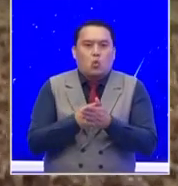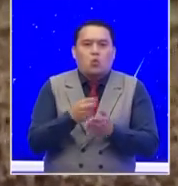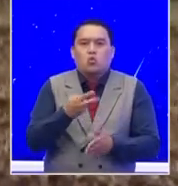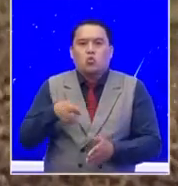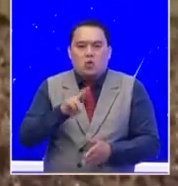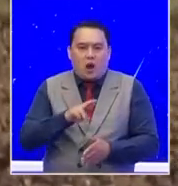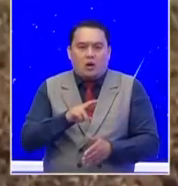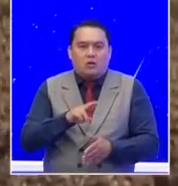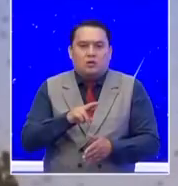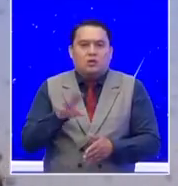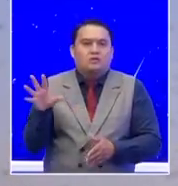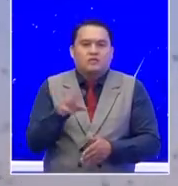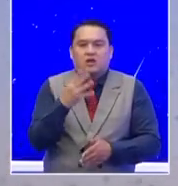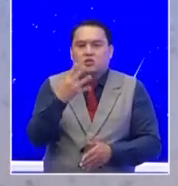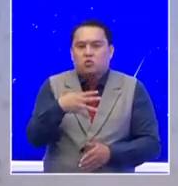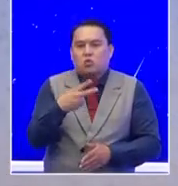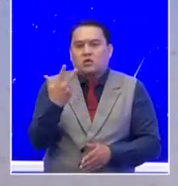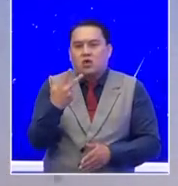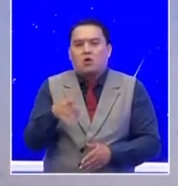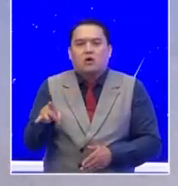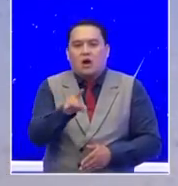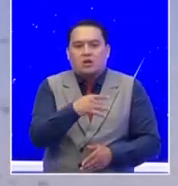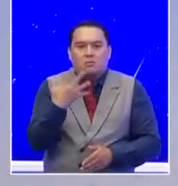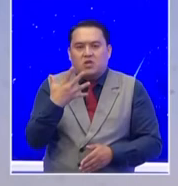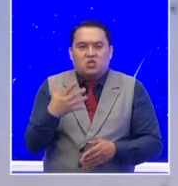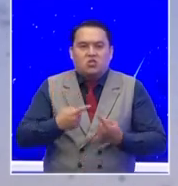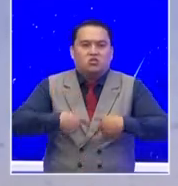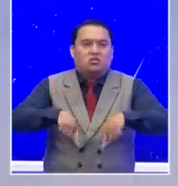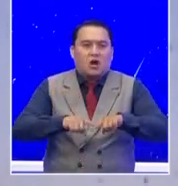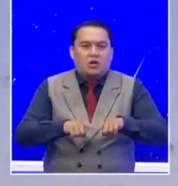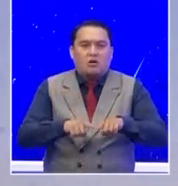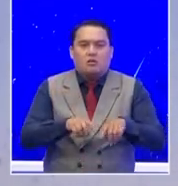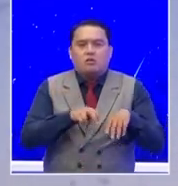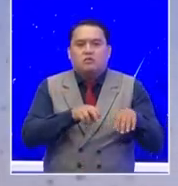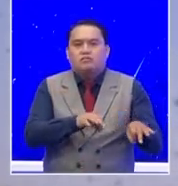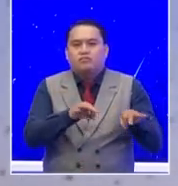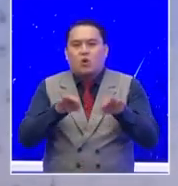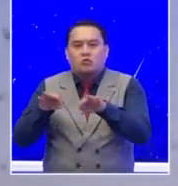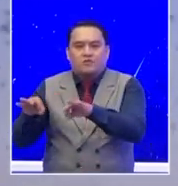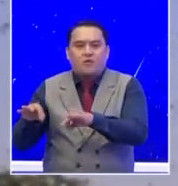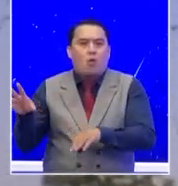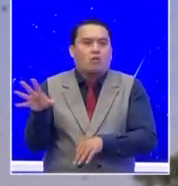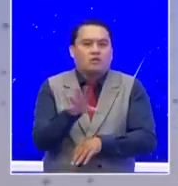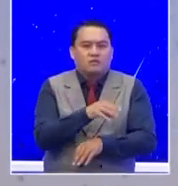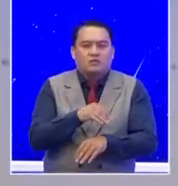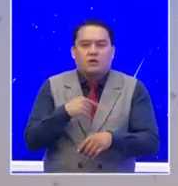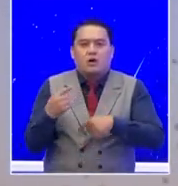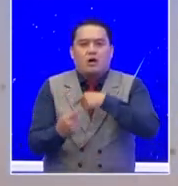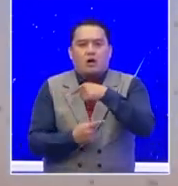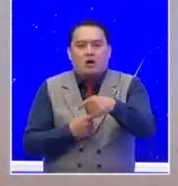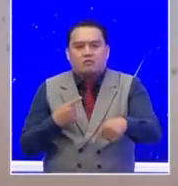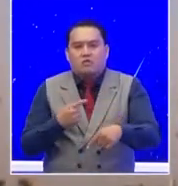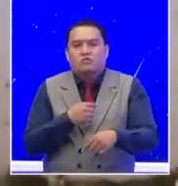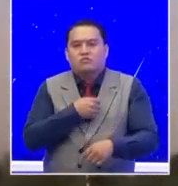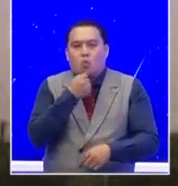юля одно затронула уже сорок три района в пяти штатах передвижению саранчи пособствуеши клон омхан